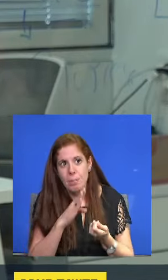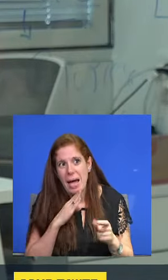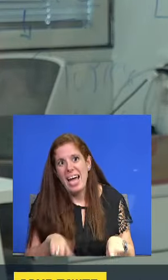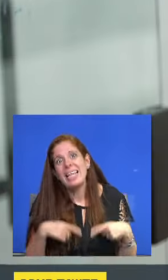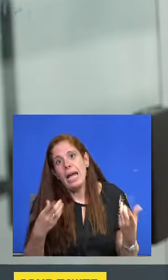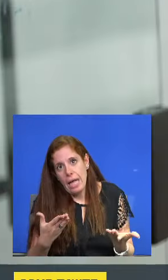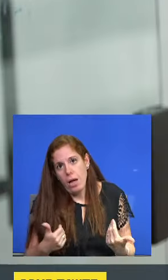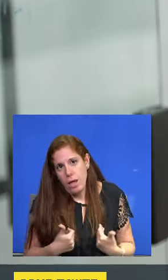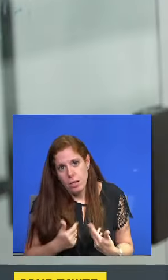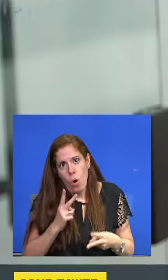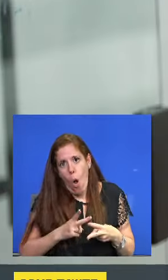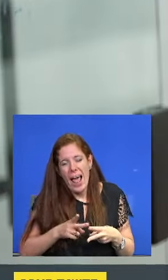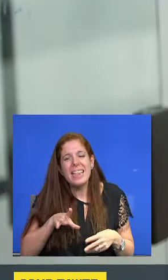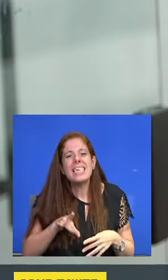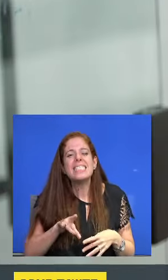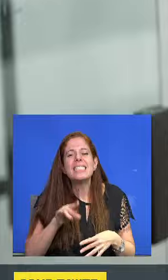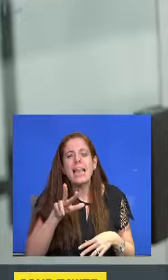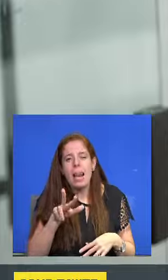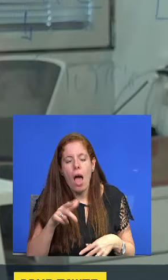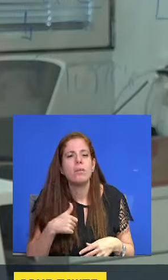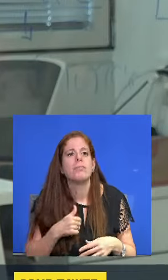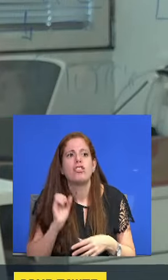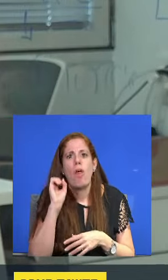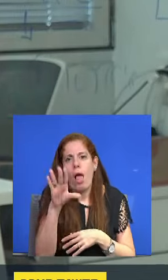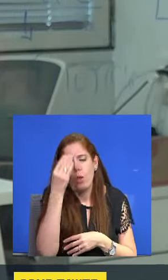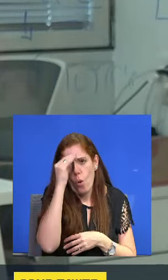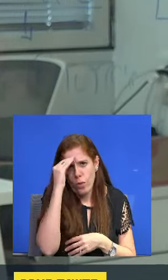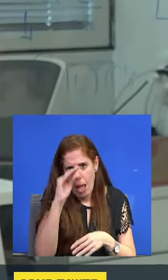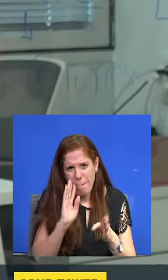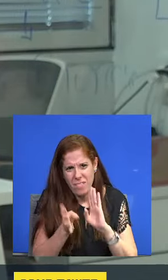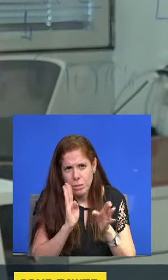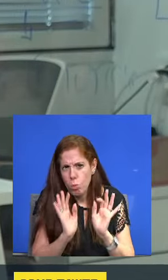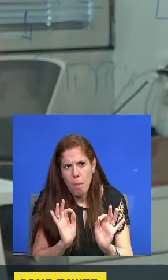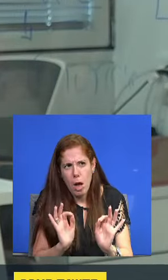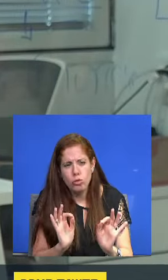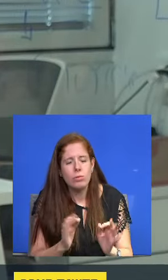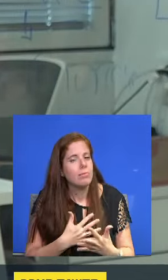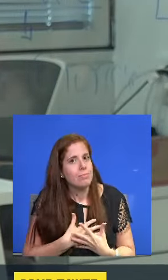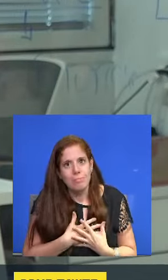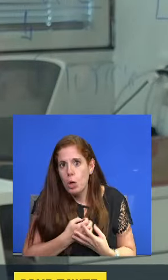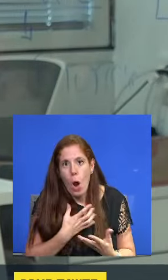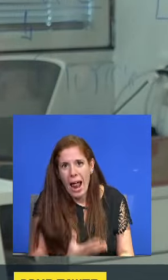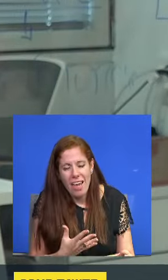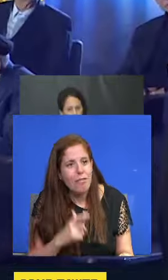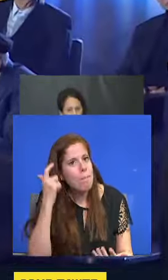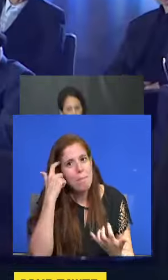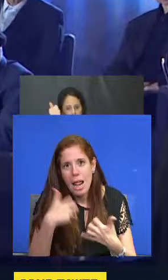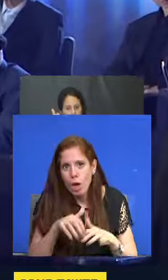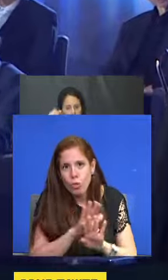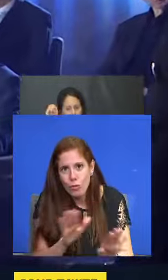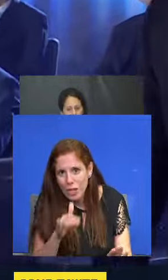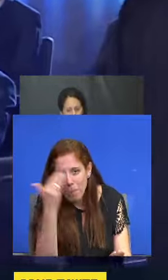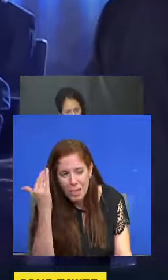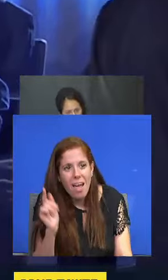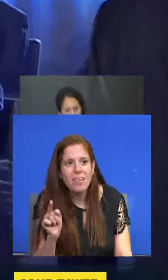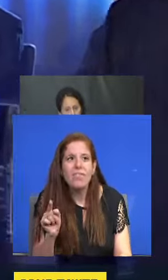כחולה צליאק. אז שלחתי לאמנון הודעה בפייסבוק, ממש ככה עם מכל הלב, מה שנקרא, בלי לחשוב יותר מדי,